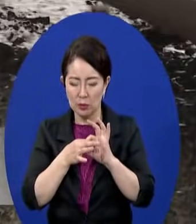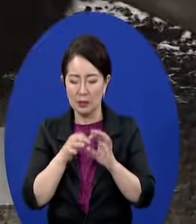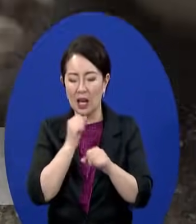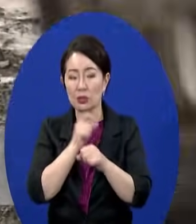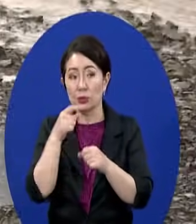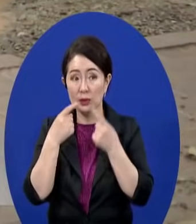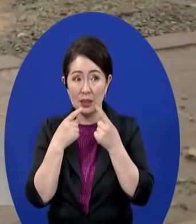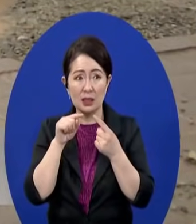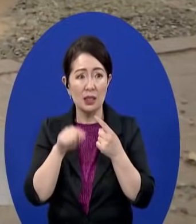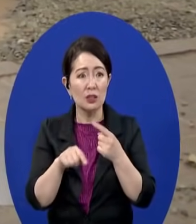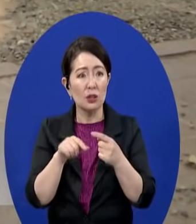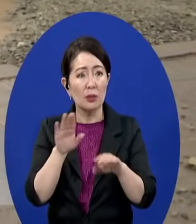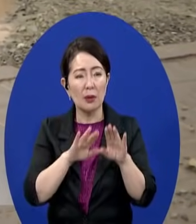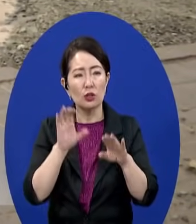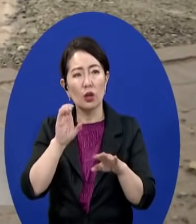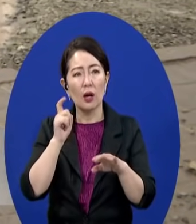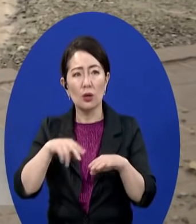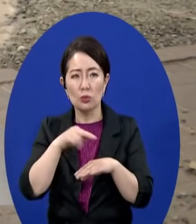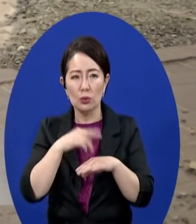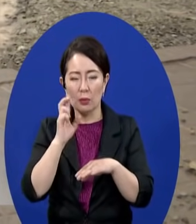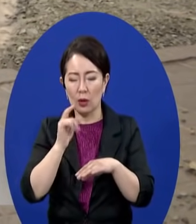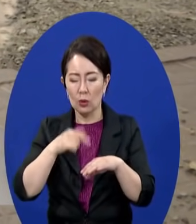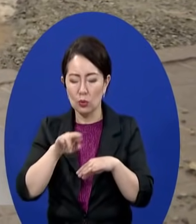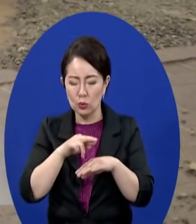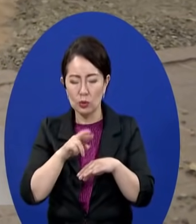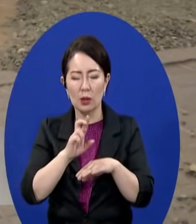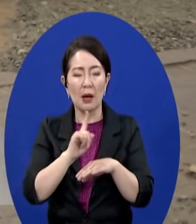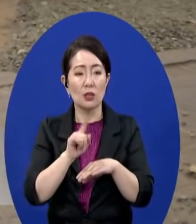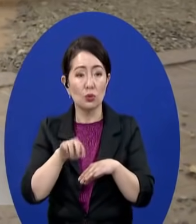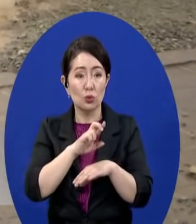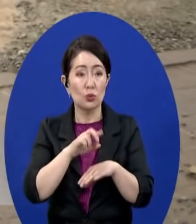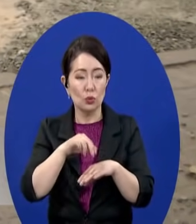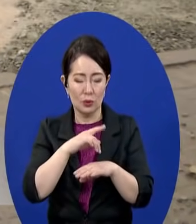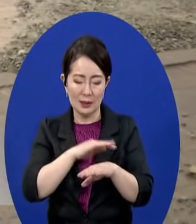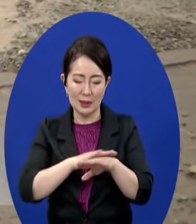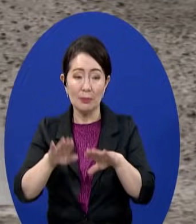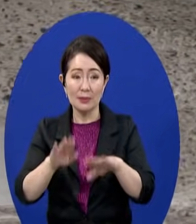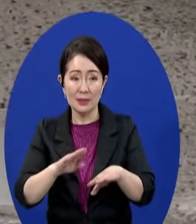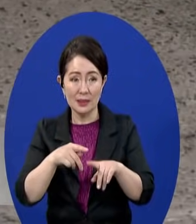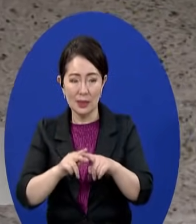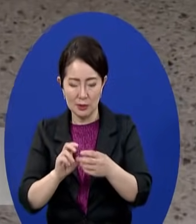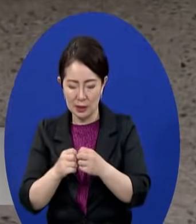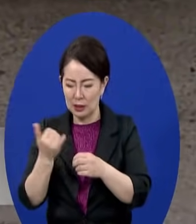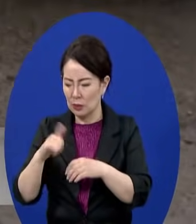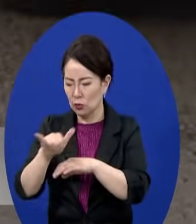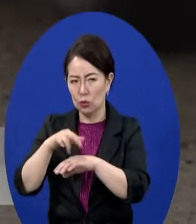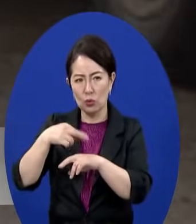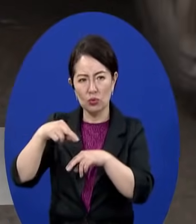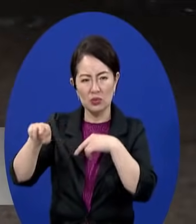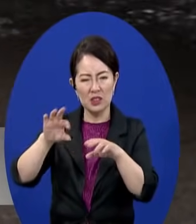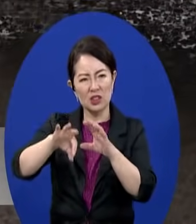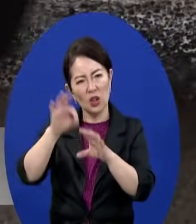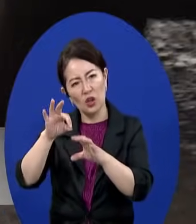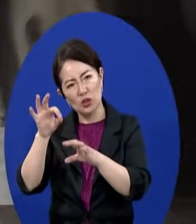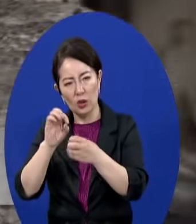хэлж байна. Өнөөдрийн байдлаар Сонгон Архан, Баянгол, Баян зүрх дүүргүүдэд зам засврын ажил эхэлсэн байна. Харин бусад дүүрэгт тендер сонгон